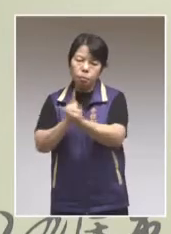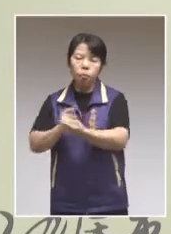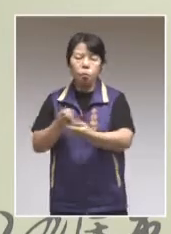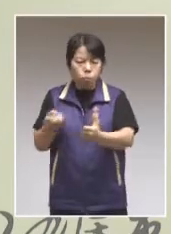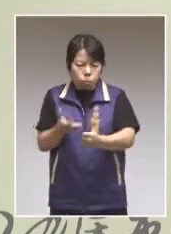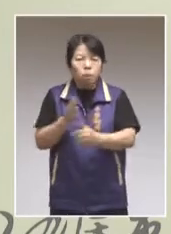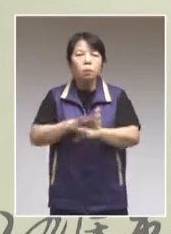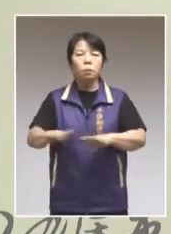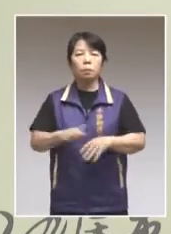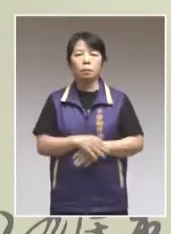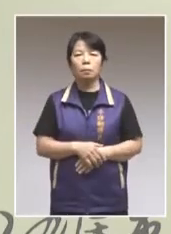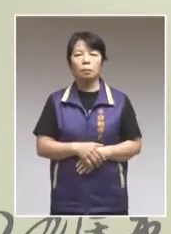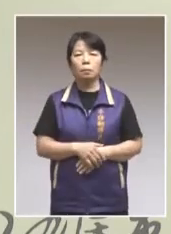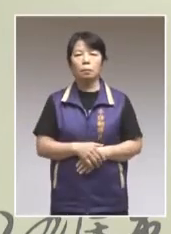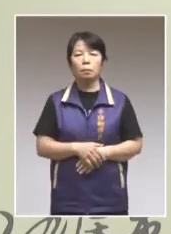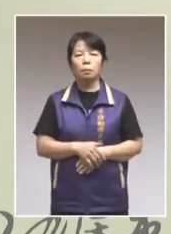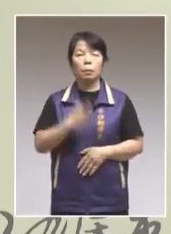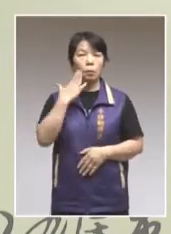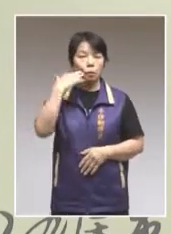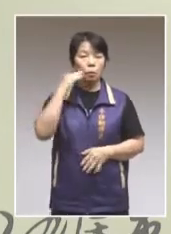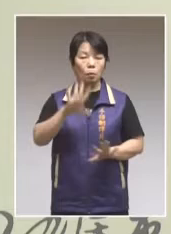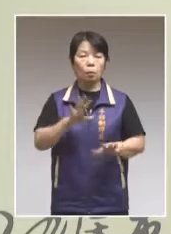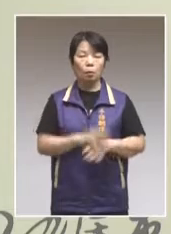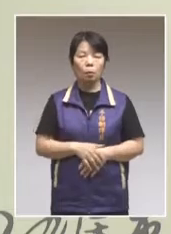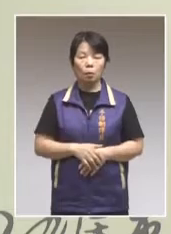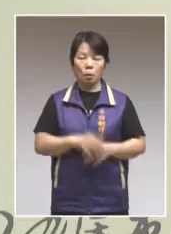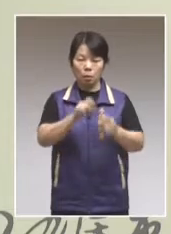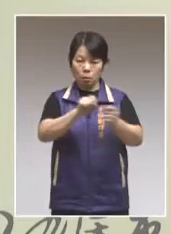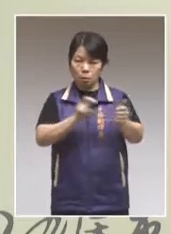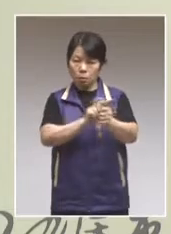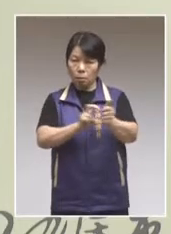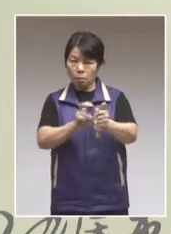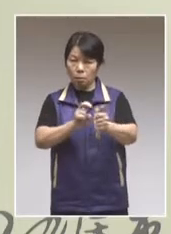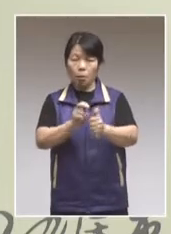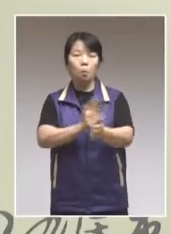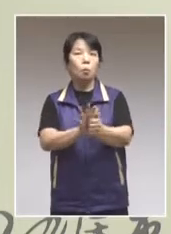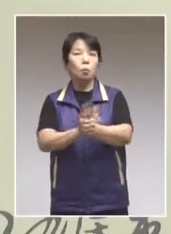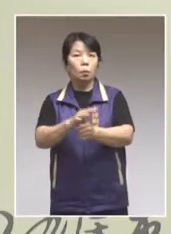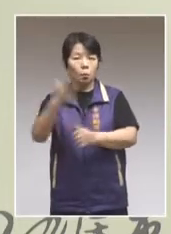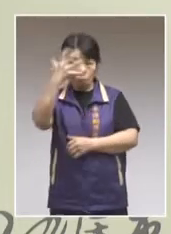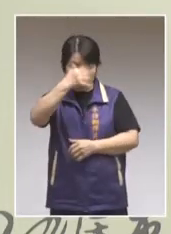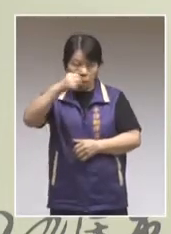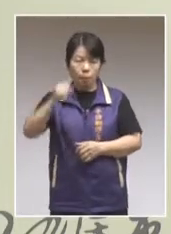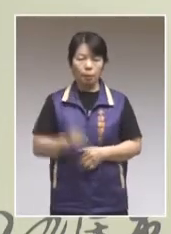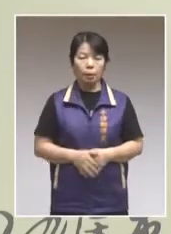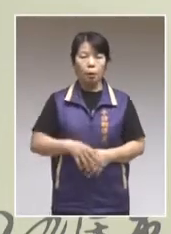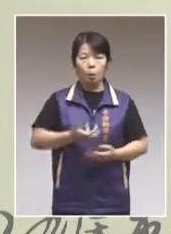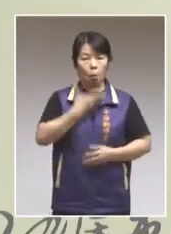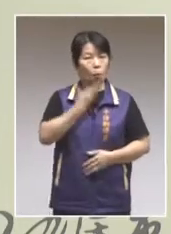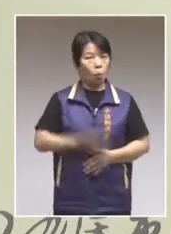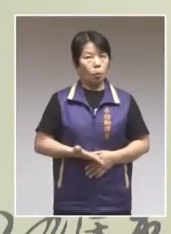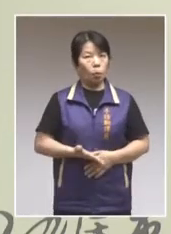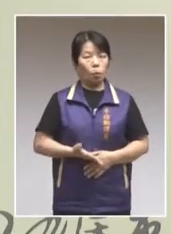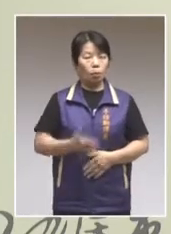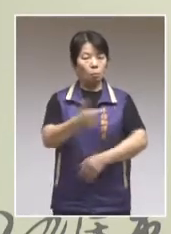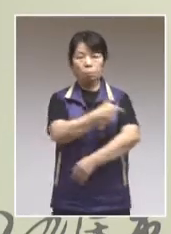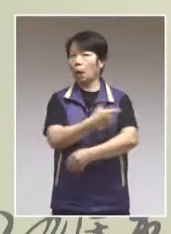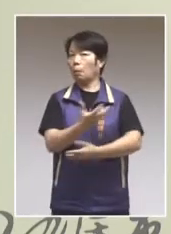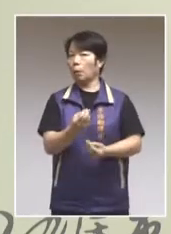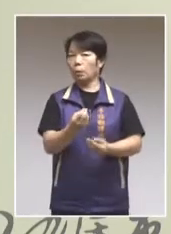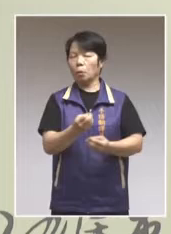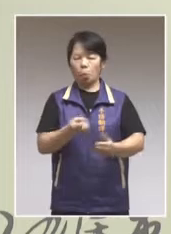回去厝内底有这个接受长照服务的长辈，或者是年纪比较大的长辈，啊他又没有打疫苗，哇那很危